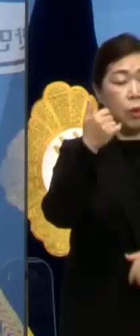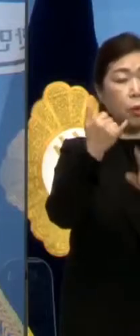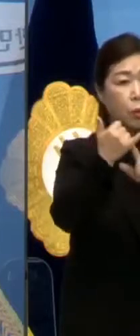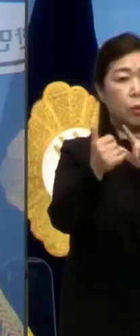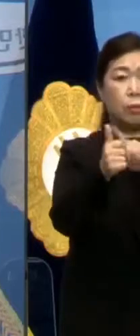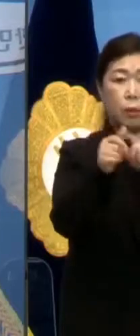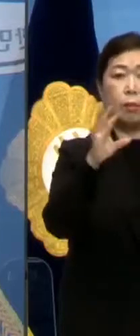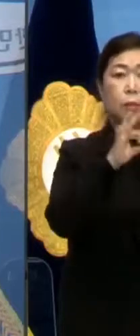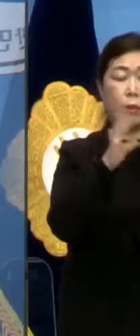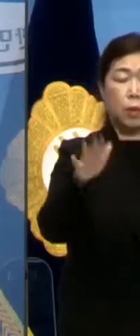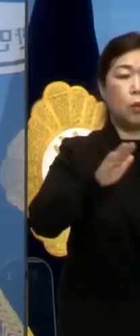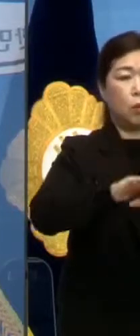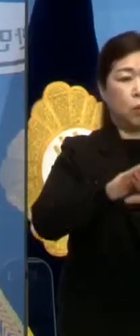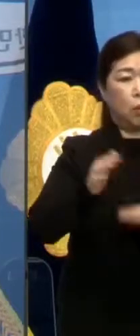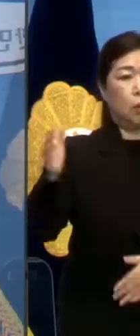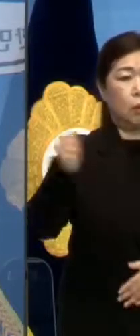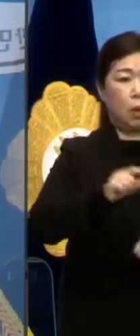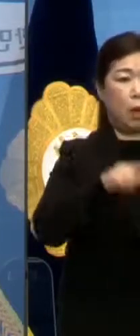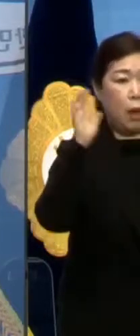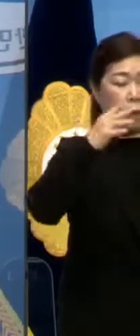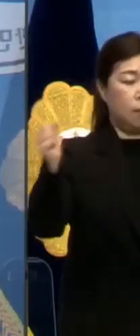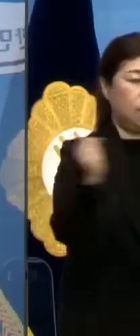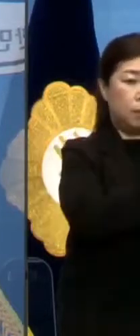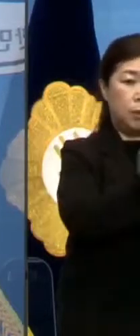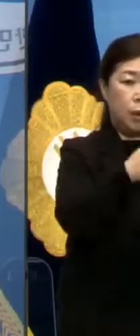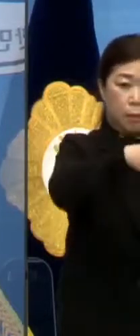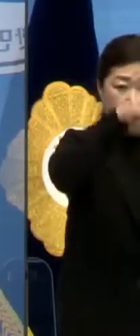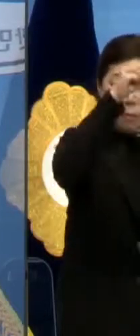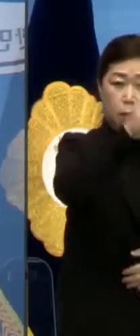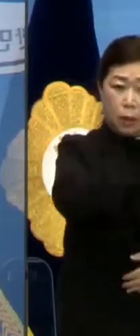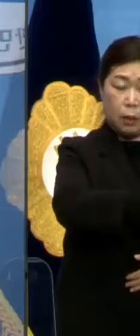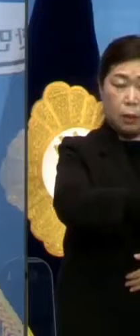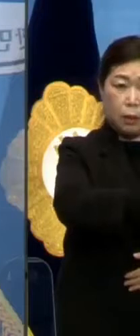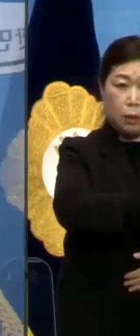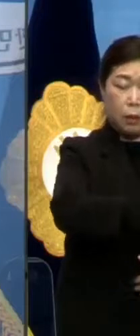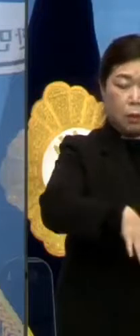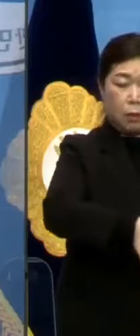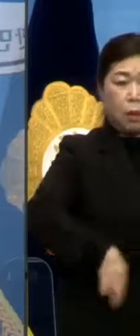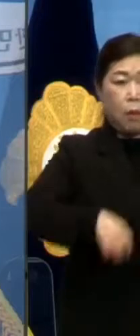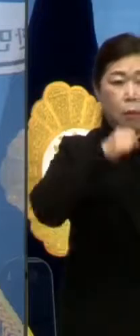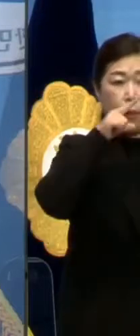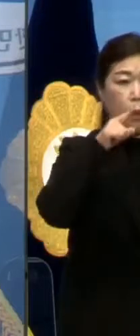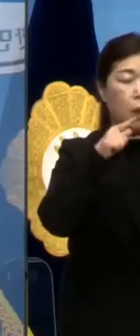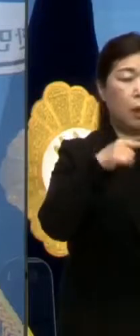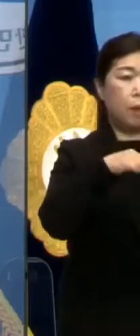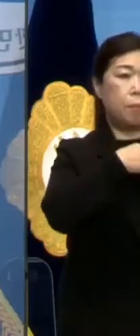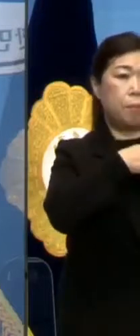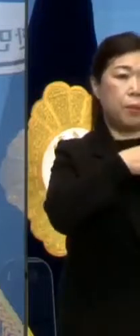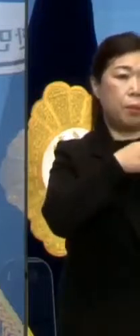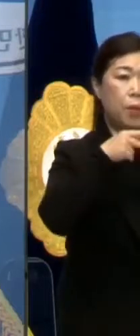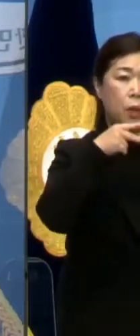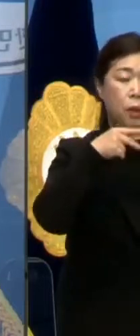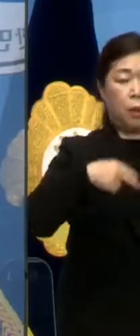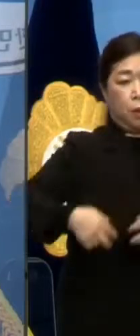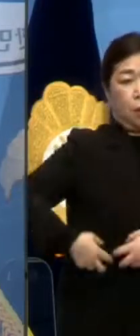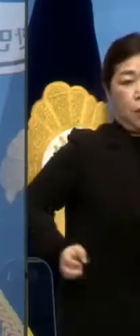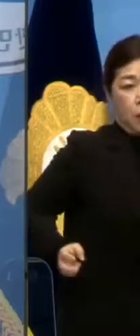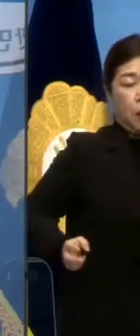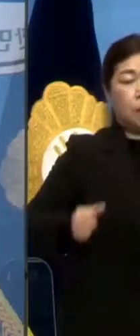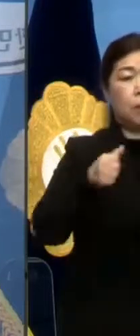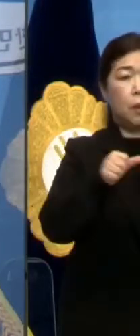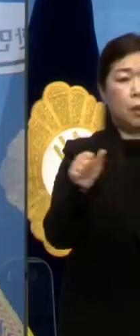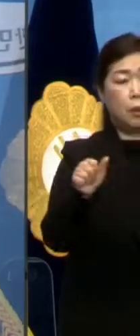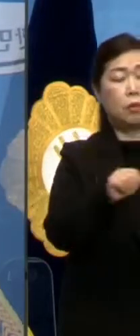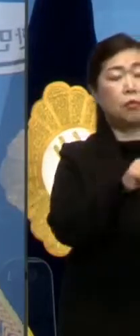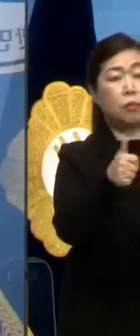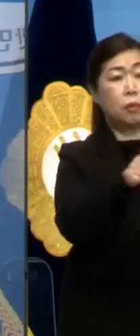양부가 되었던 손으로 아기를 때리고 떨어뜨린 행위로 장기 파열, 쇄골, 갈비뼈 등 골절로